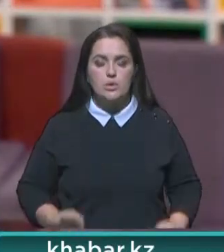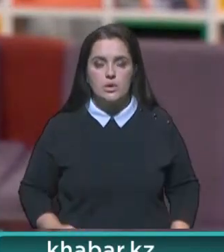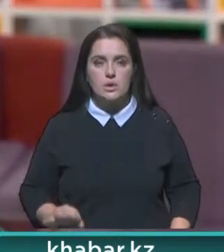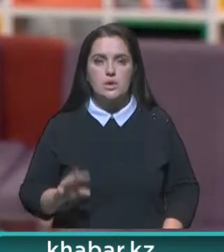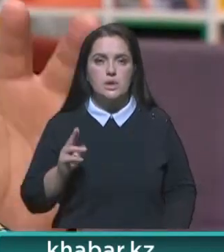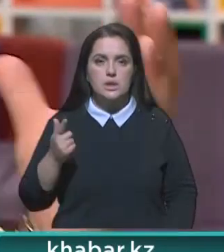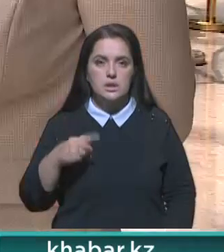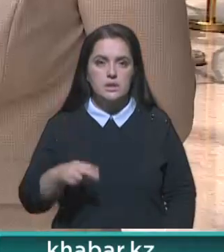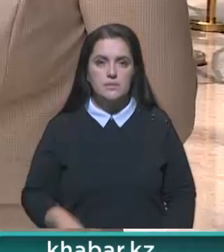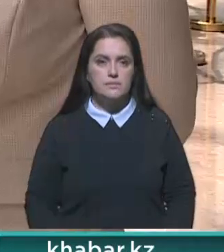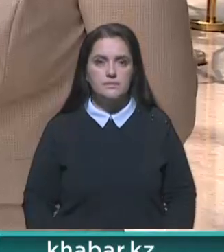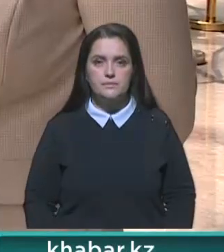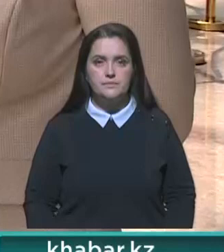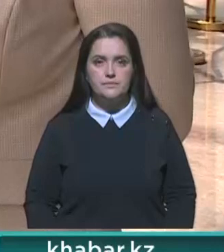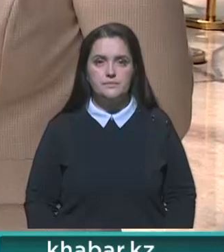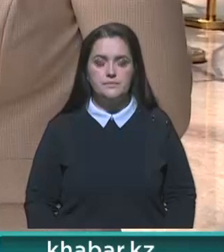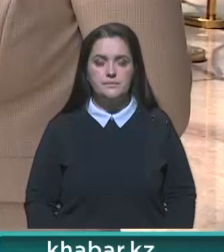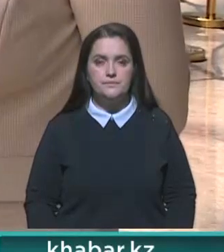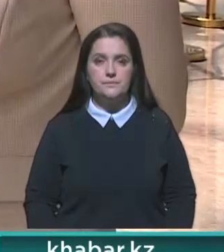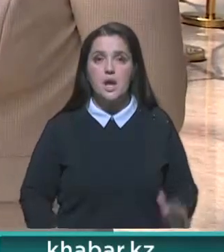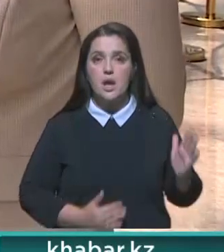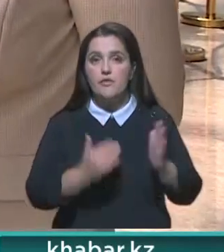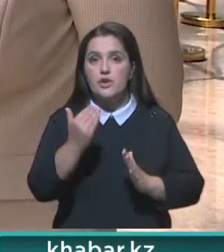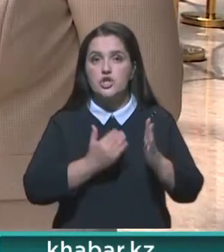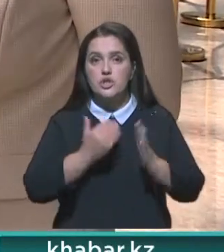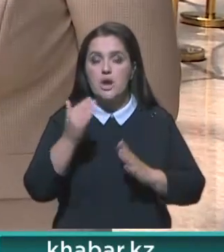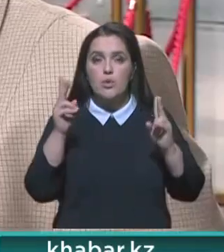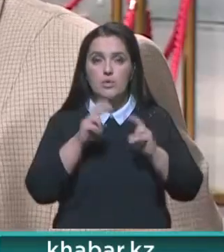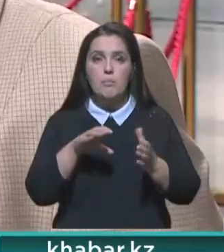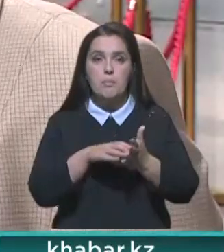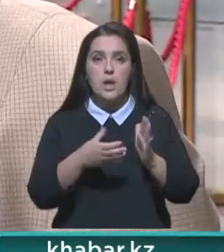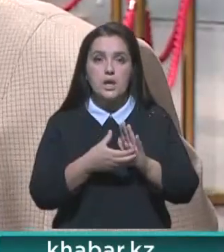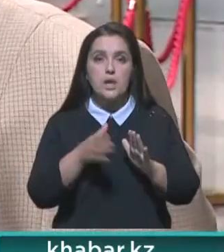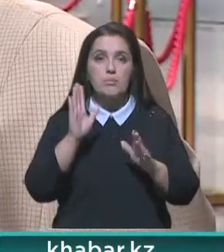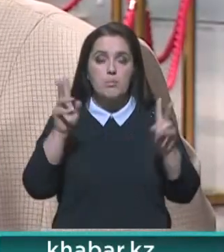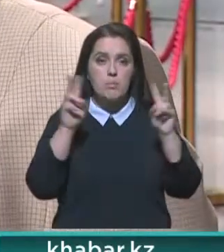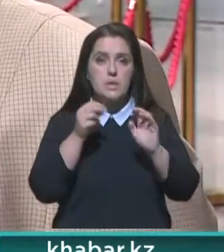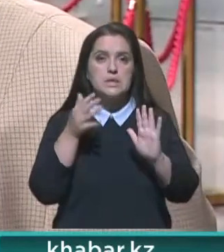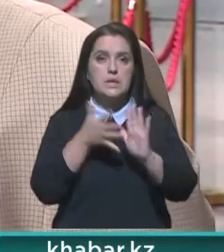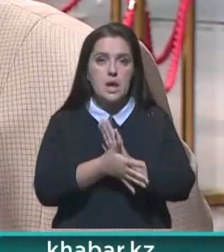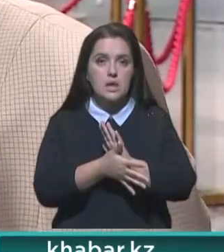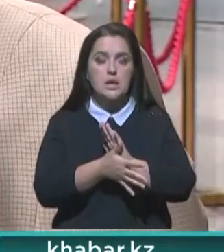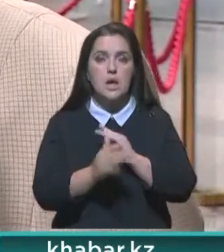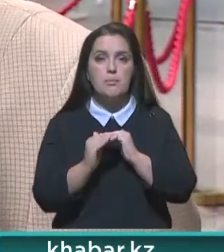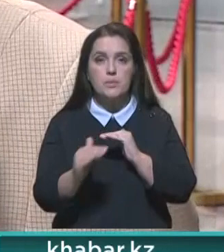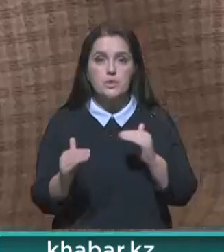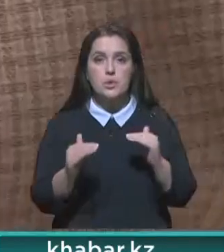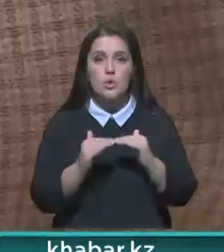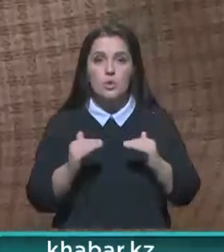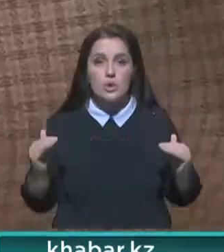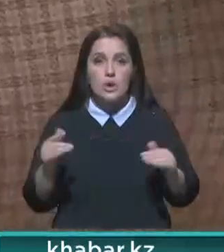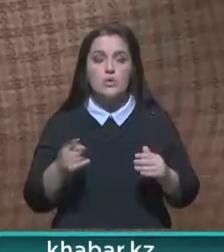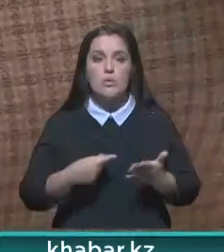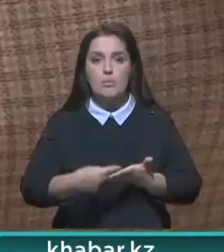КГД. Кроме этого, у Высшей аудиторской палаты появится полномочия проверять траты на местном уровне. Новые функции